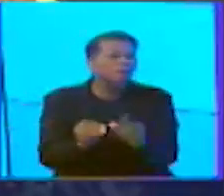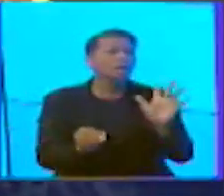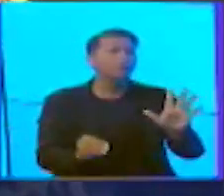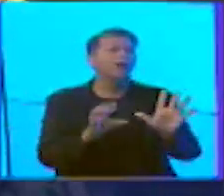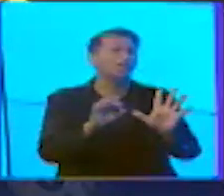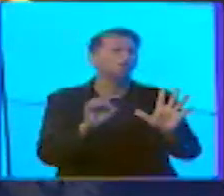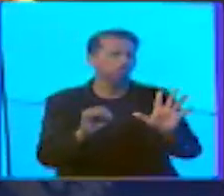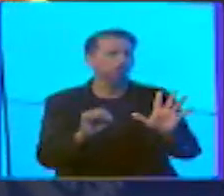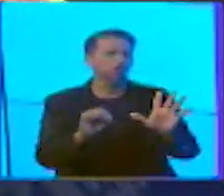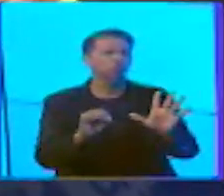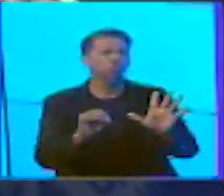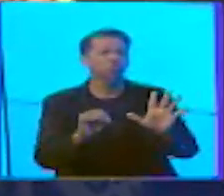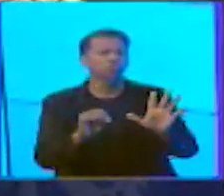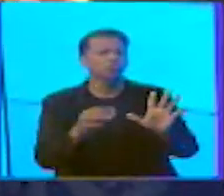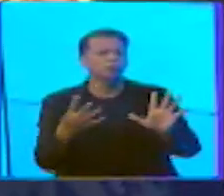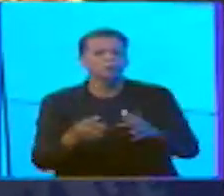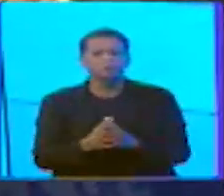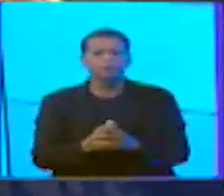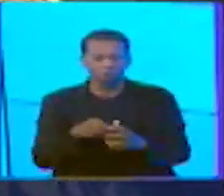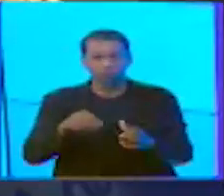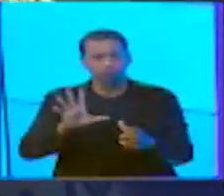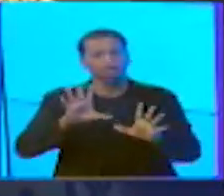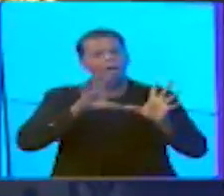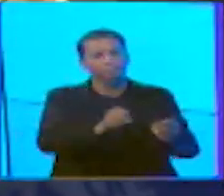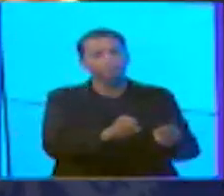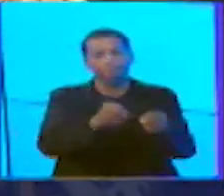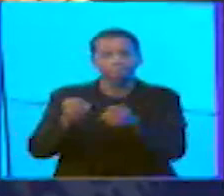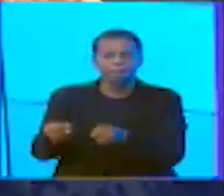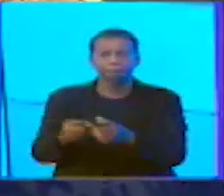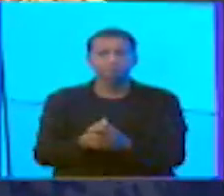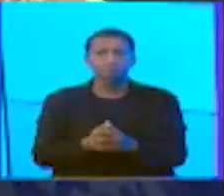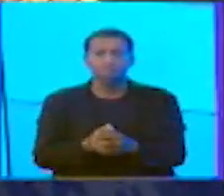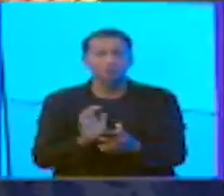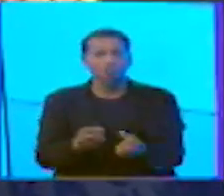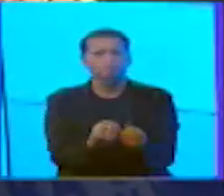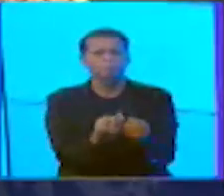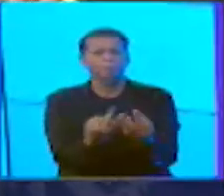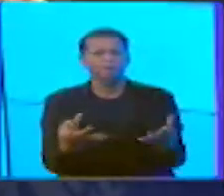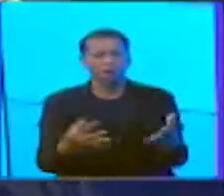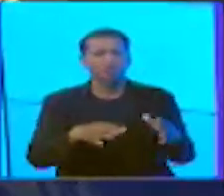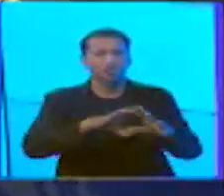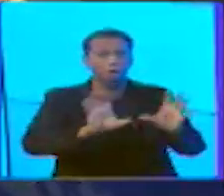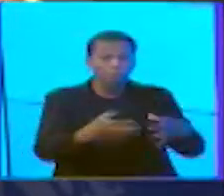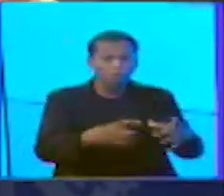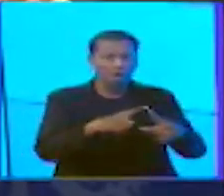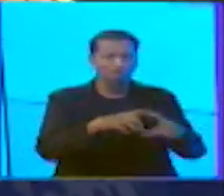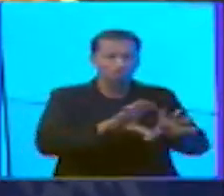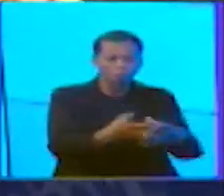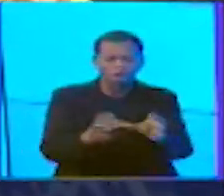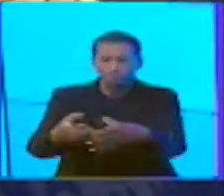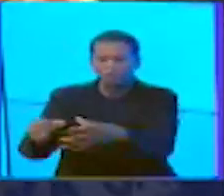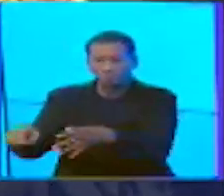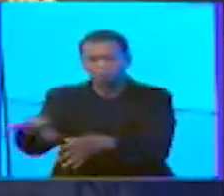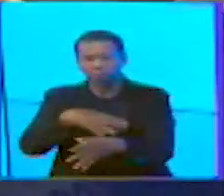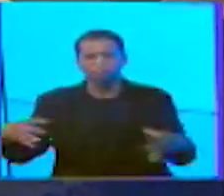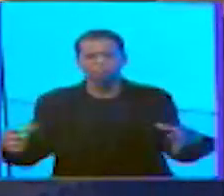ya, 500 orang yang kita tangkap, ini termasuk beberapa anarko yang ada di wilayah. Ya, anarko-anarko, anak-anak pelajar